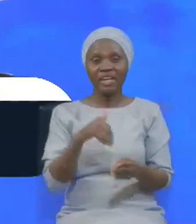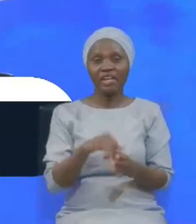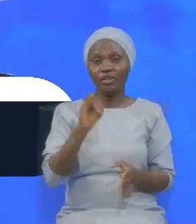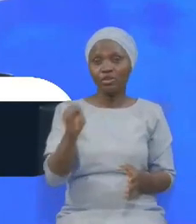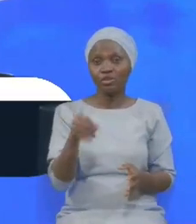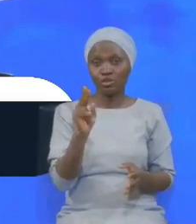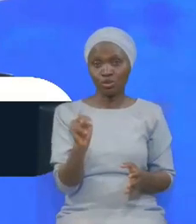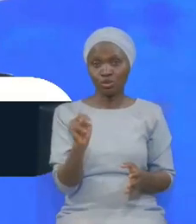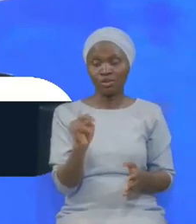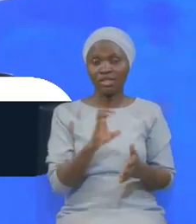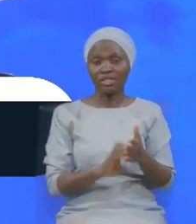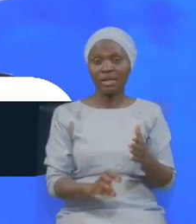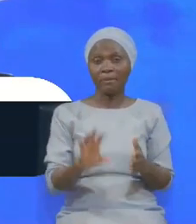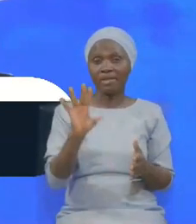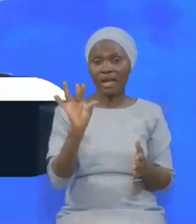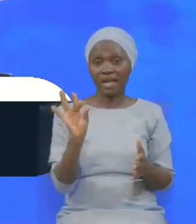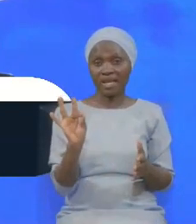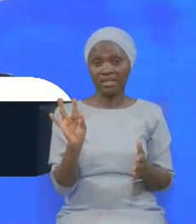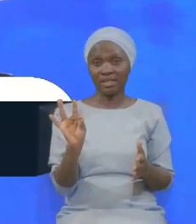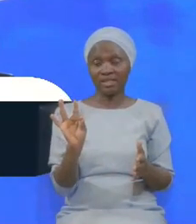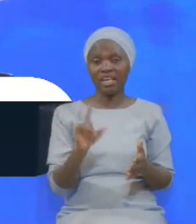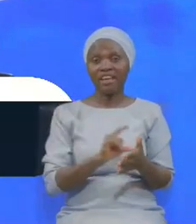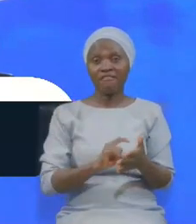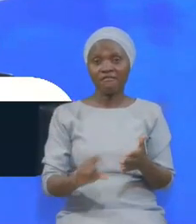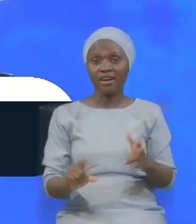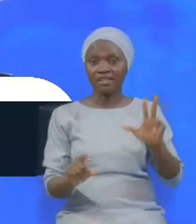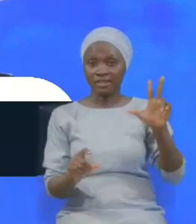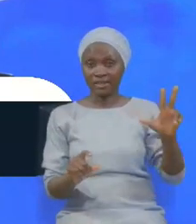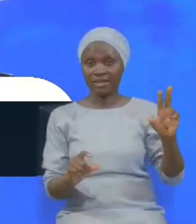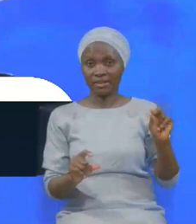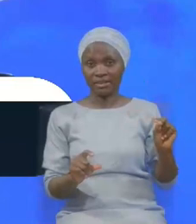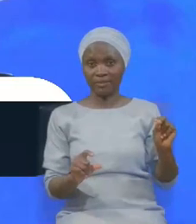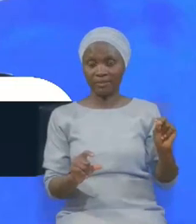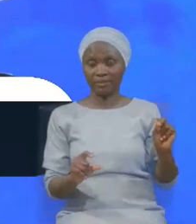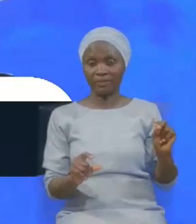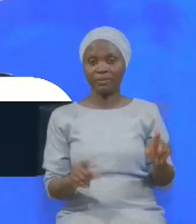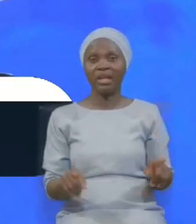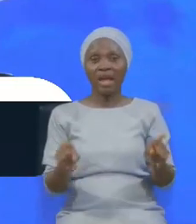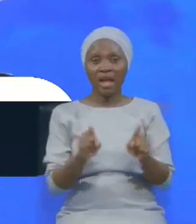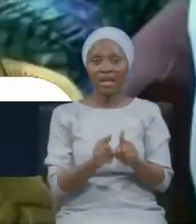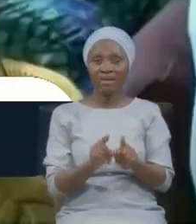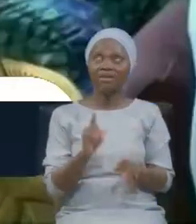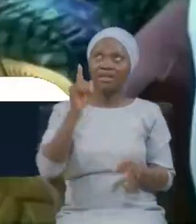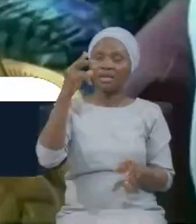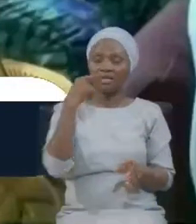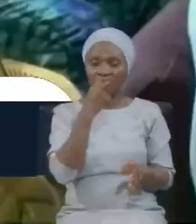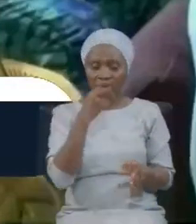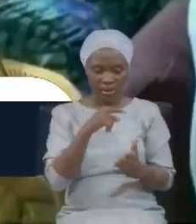8. Je lis le verset 30. Comme Jésus parlait